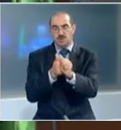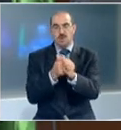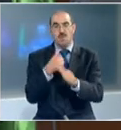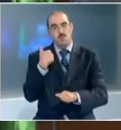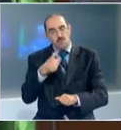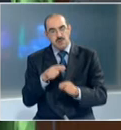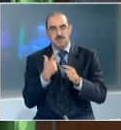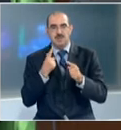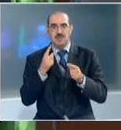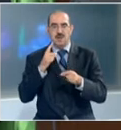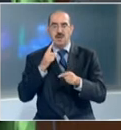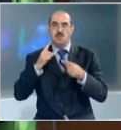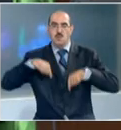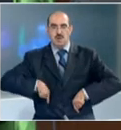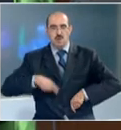الدولة